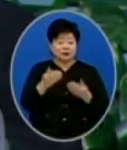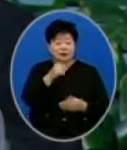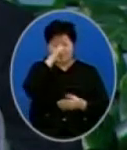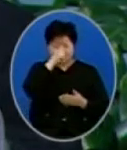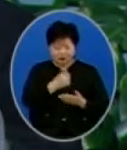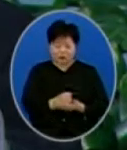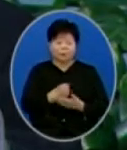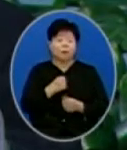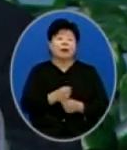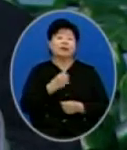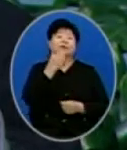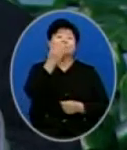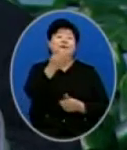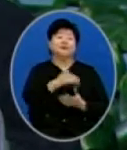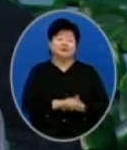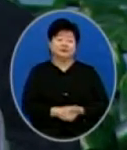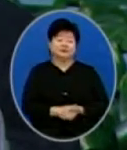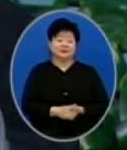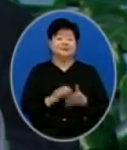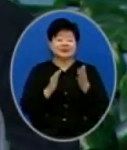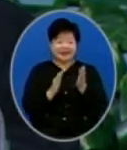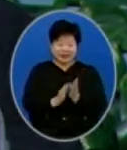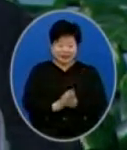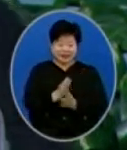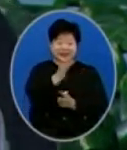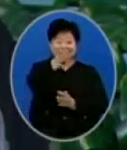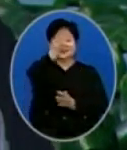일이 형통케 만들어 주시는 것입니다 할렐루야